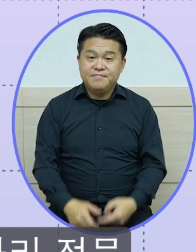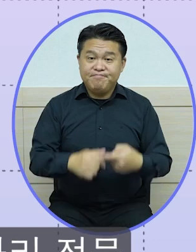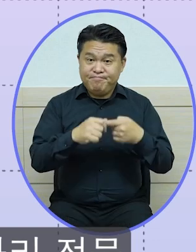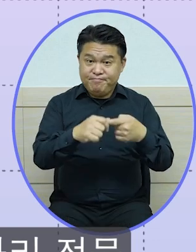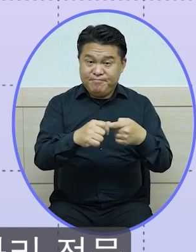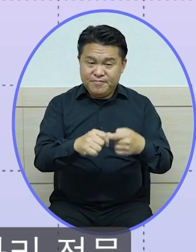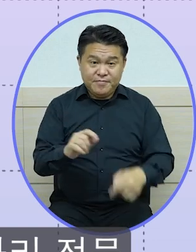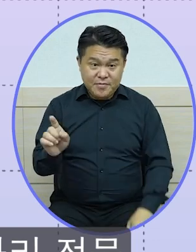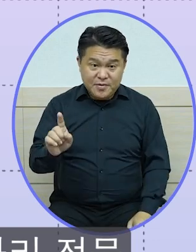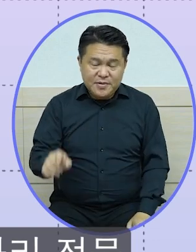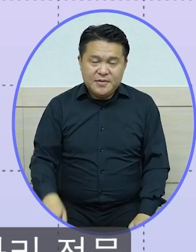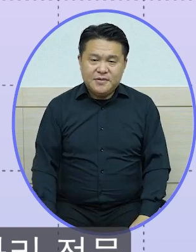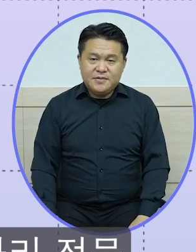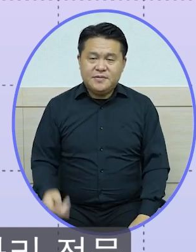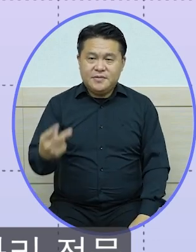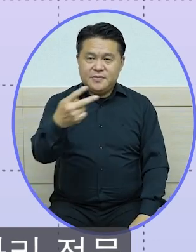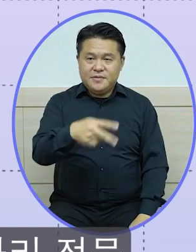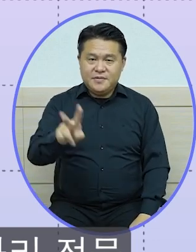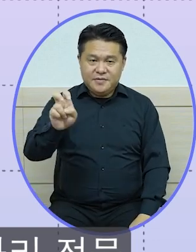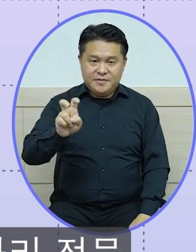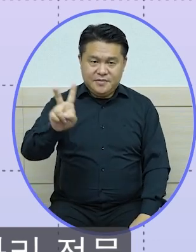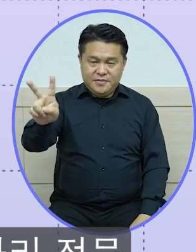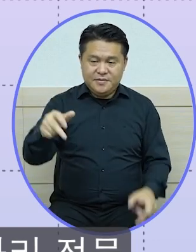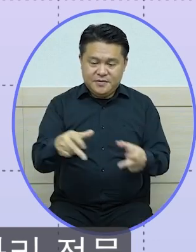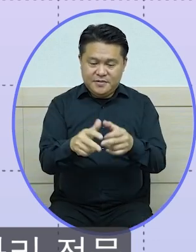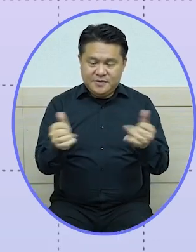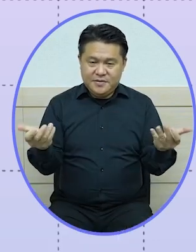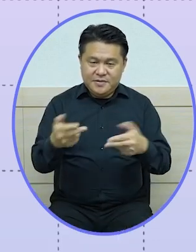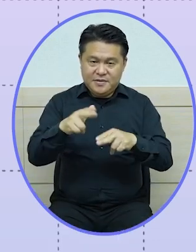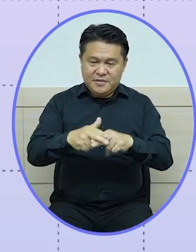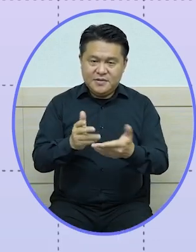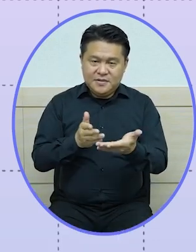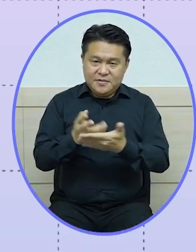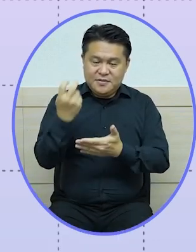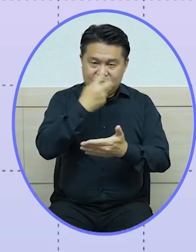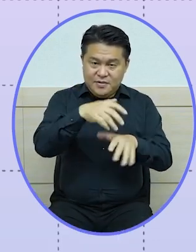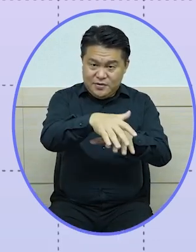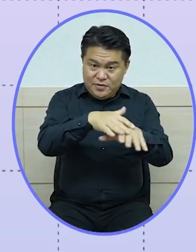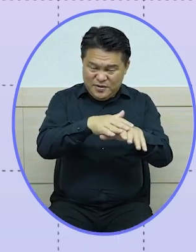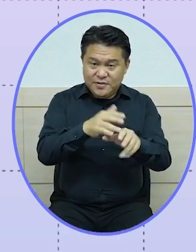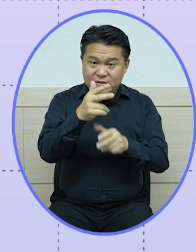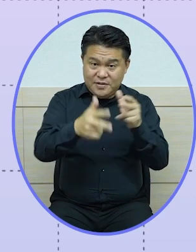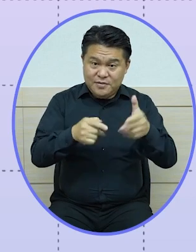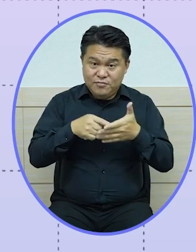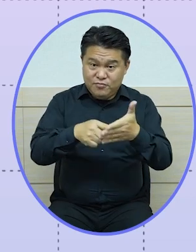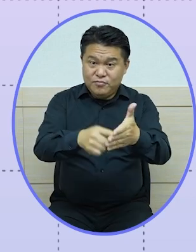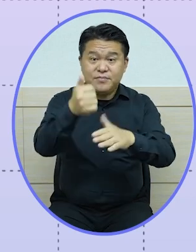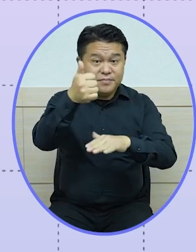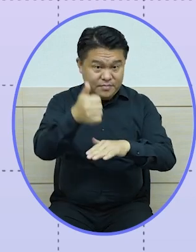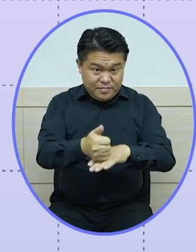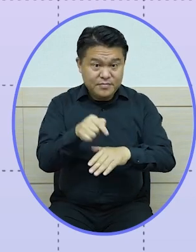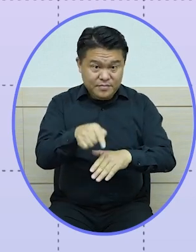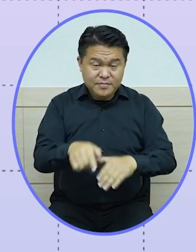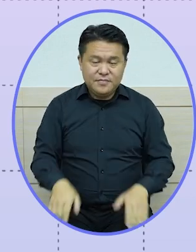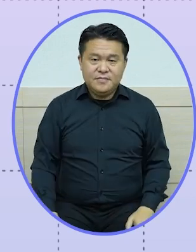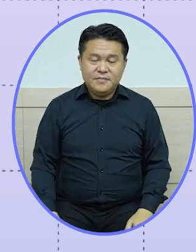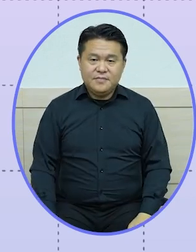첫 번째 소개해드릴 내용은 2022년 장애인 일자리 전문관리체계 구축사업 추진 성과입니다.